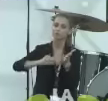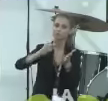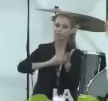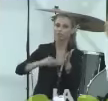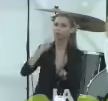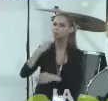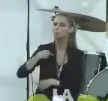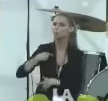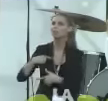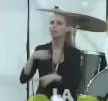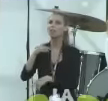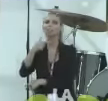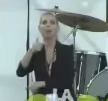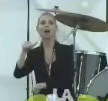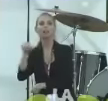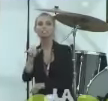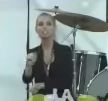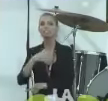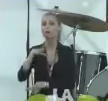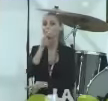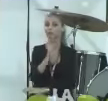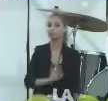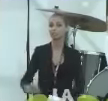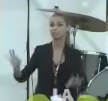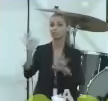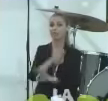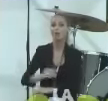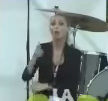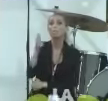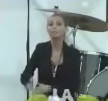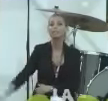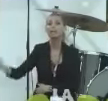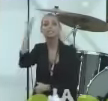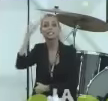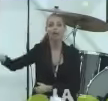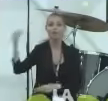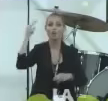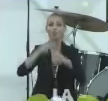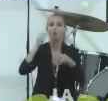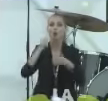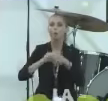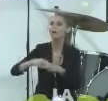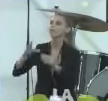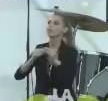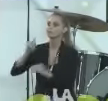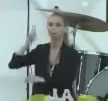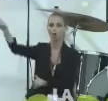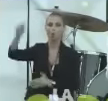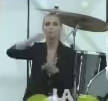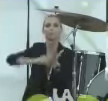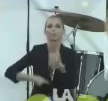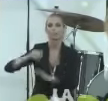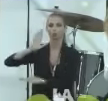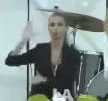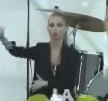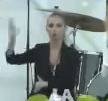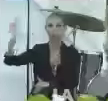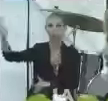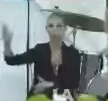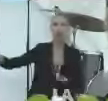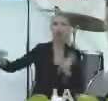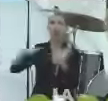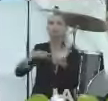capisce niente, perché nel Salva Roma l'ha disciplinata lui. C'è la sua firma in quel decreto,